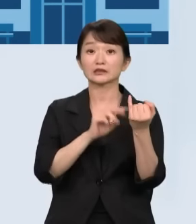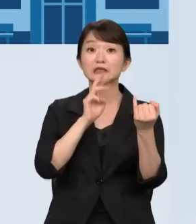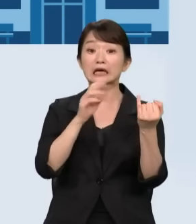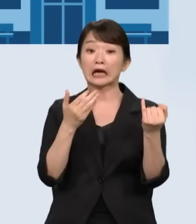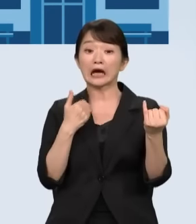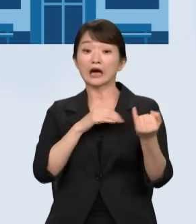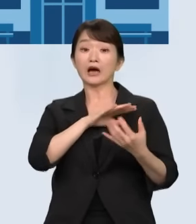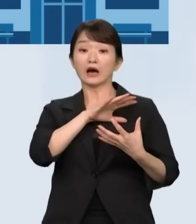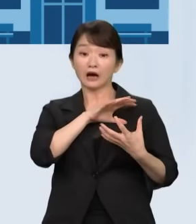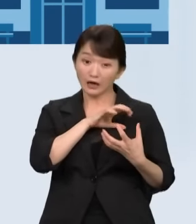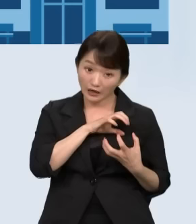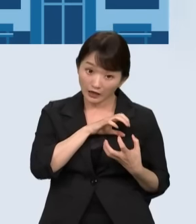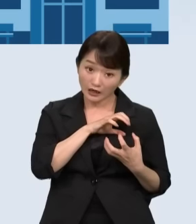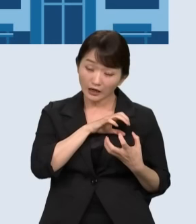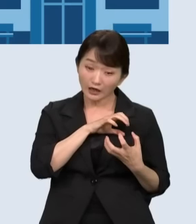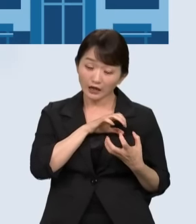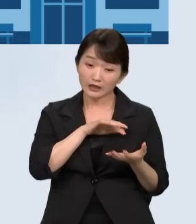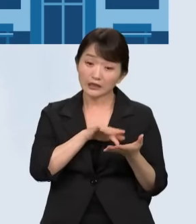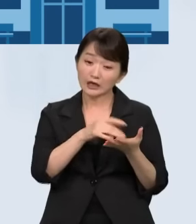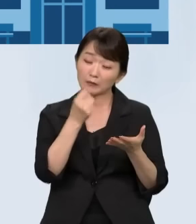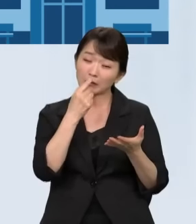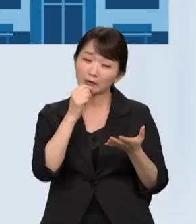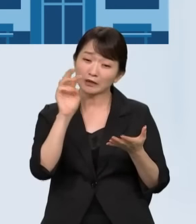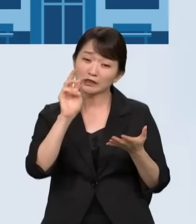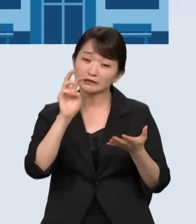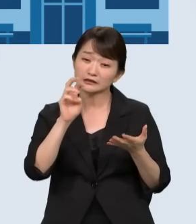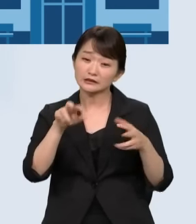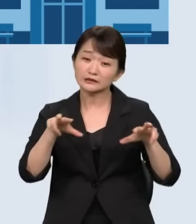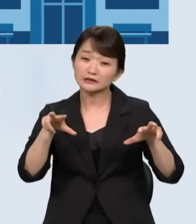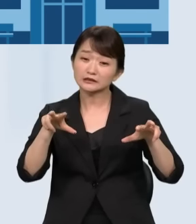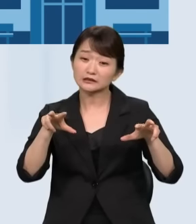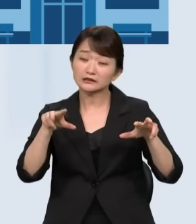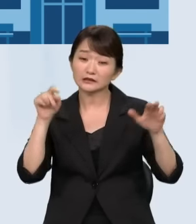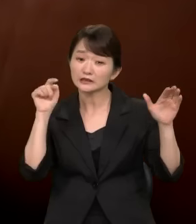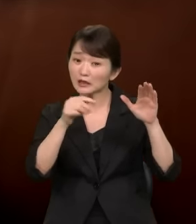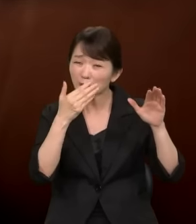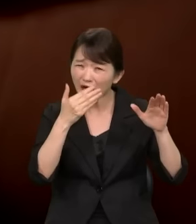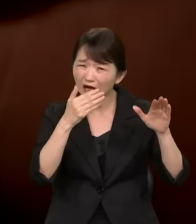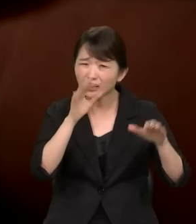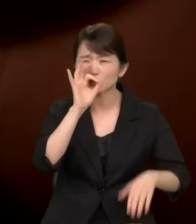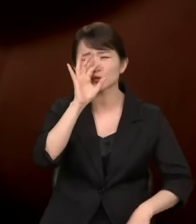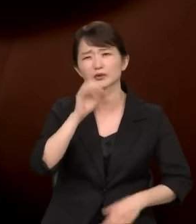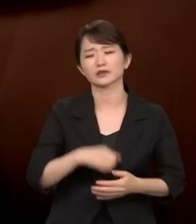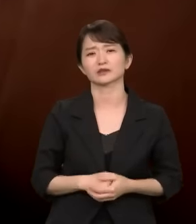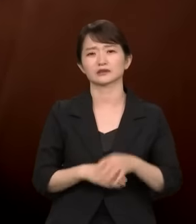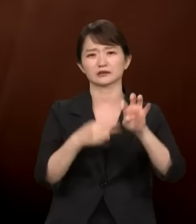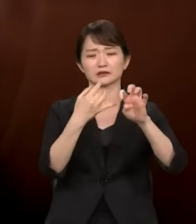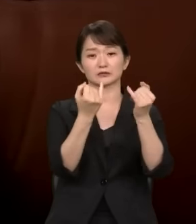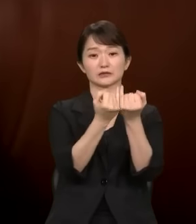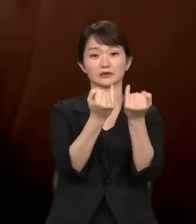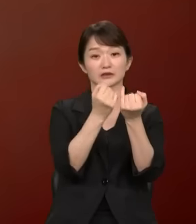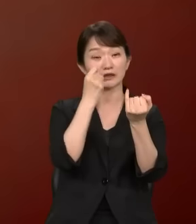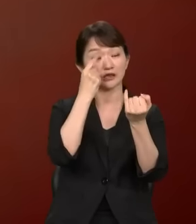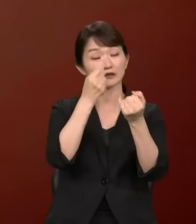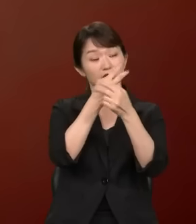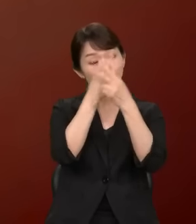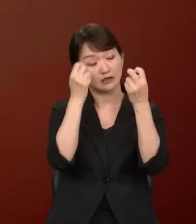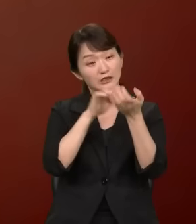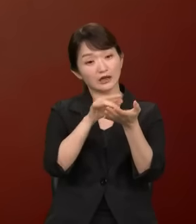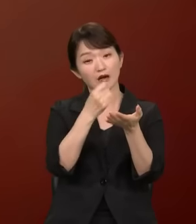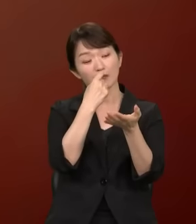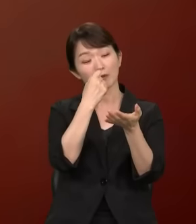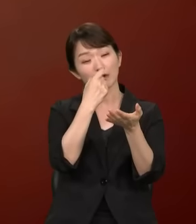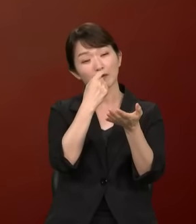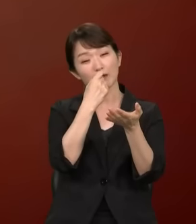신경제를 한시간 먹었다는데 GI 환자인데 지금 가능할까요? 저희 GI 어렵습니다. 40대 여성이 한 달치 수면제를